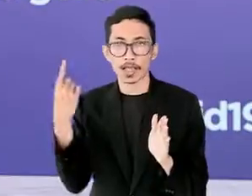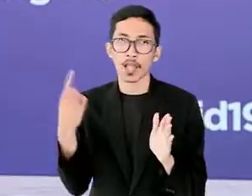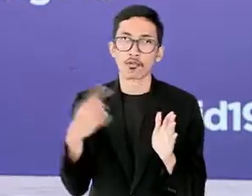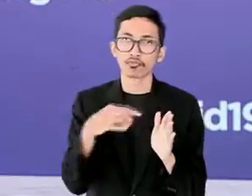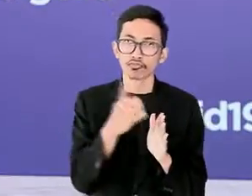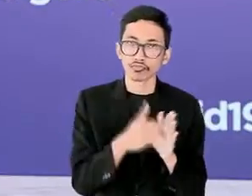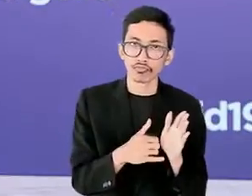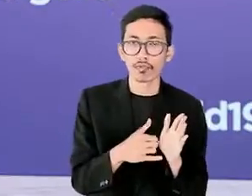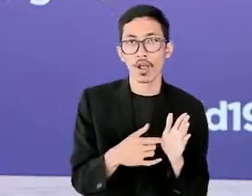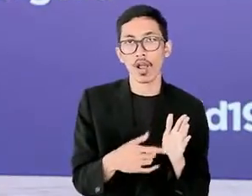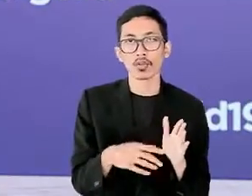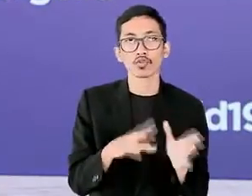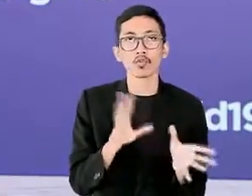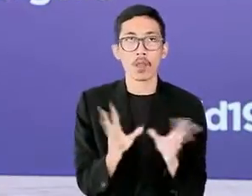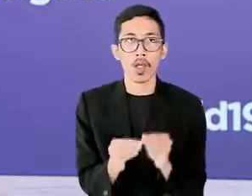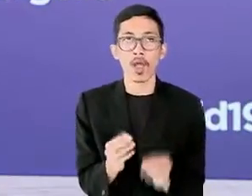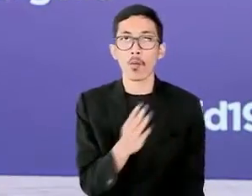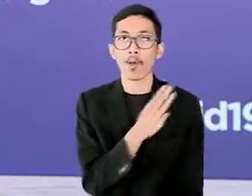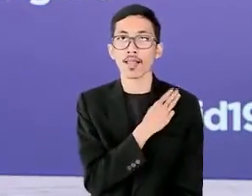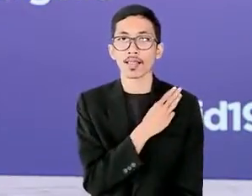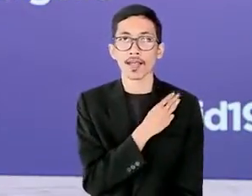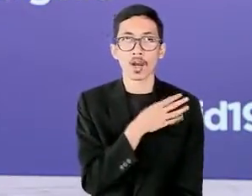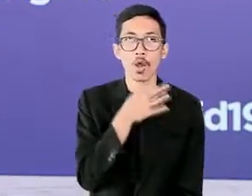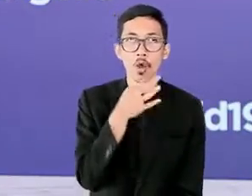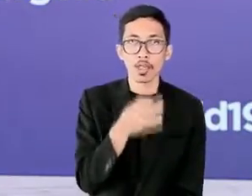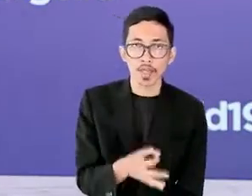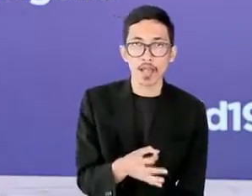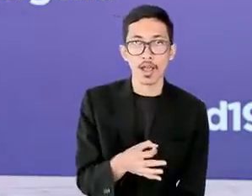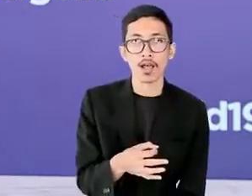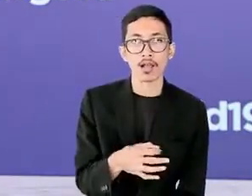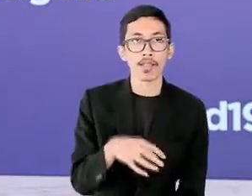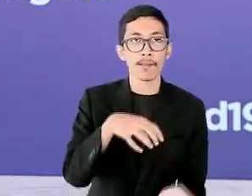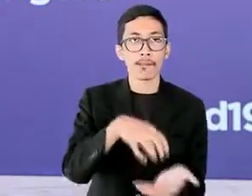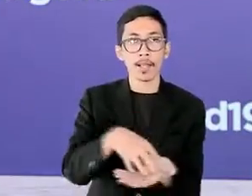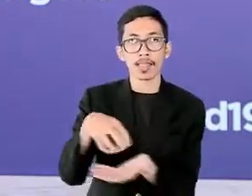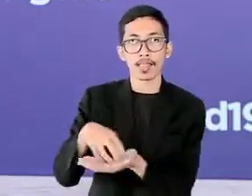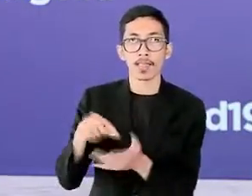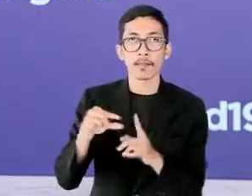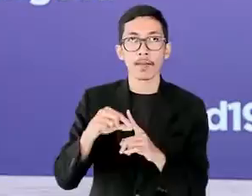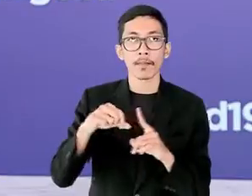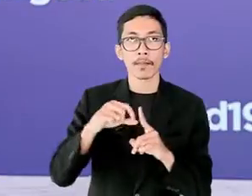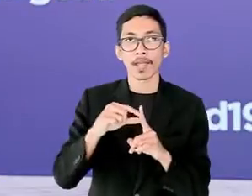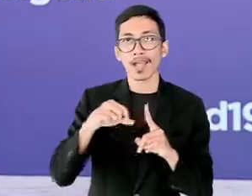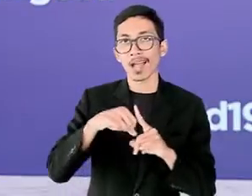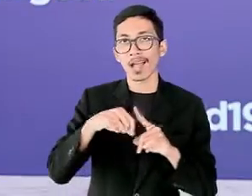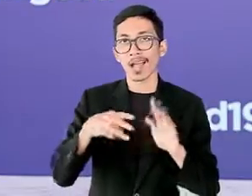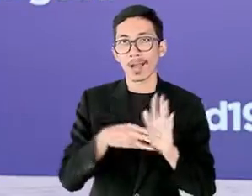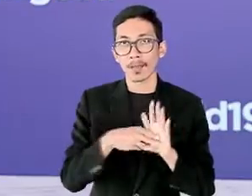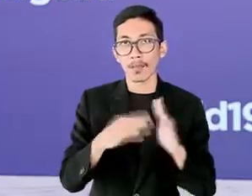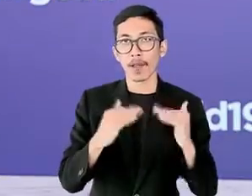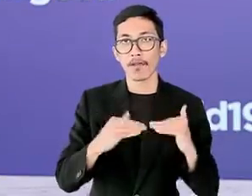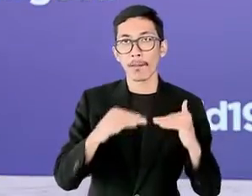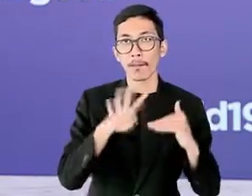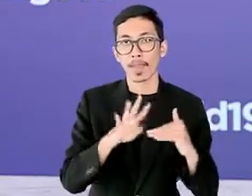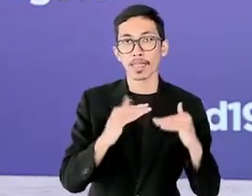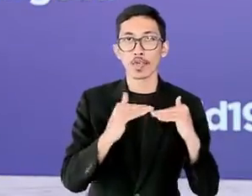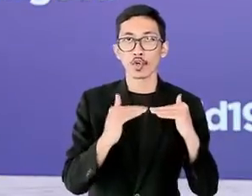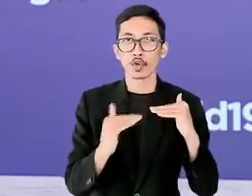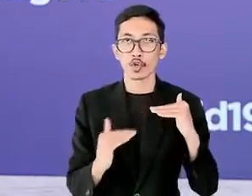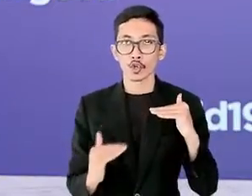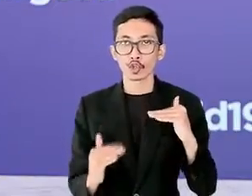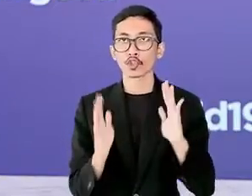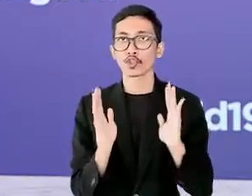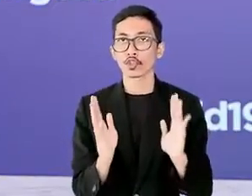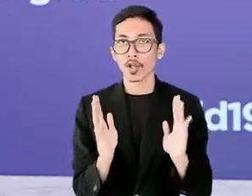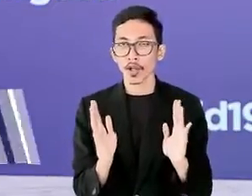jumlah kabupaten kota ataukota yang berada di ppkm level 4 terus menurun dan jumlah daerah